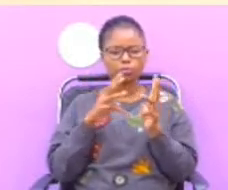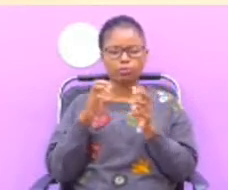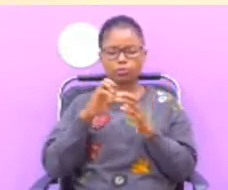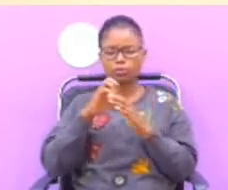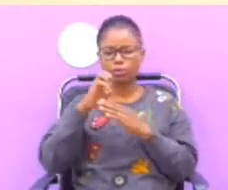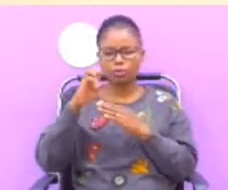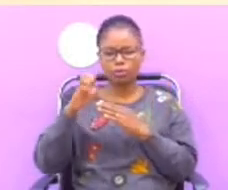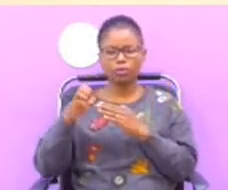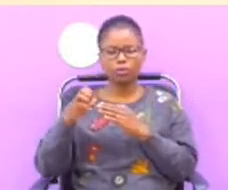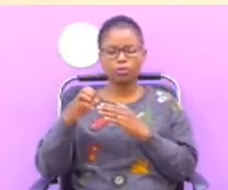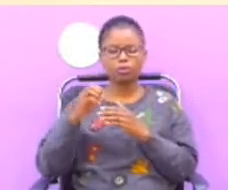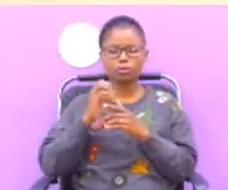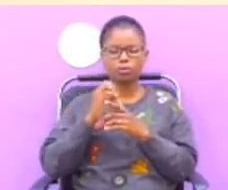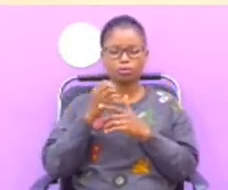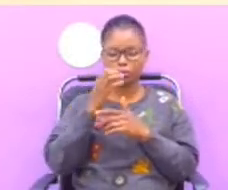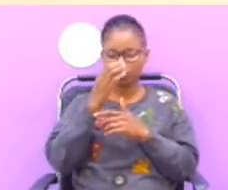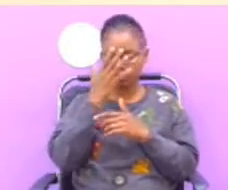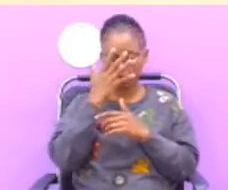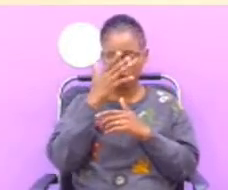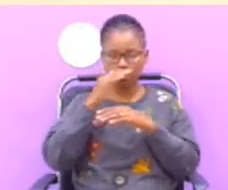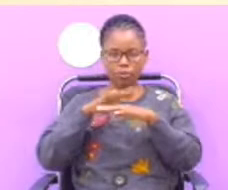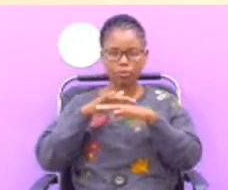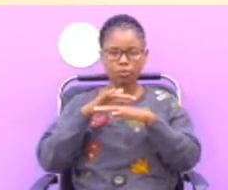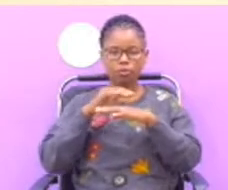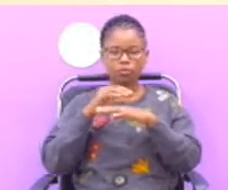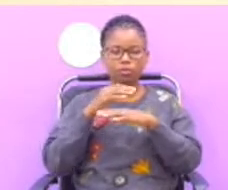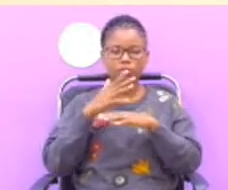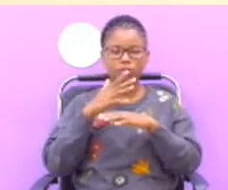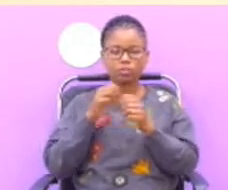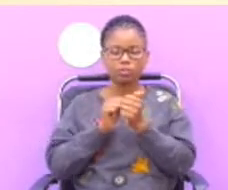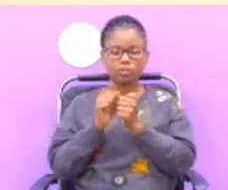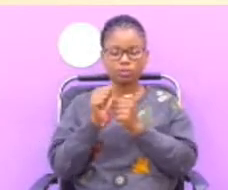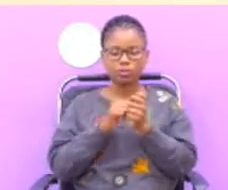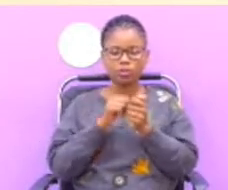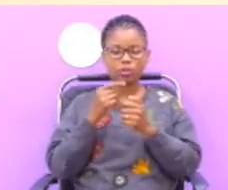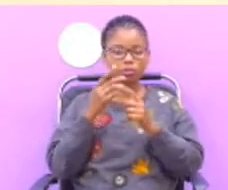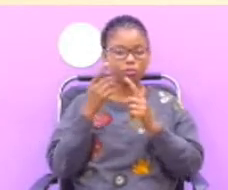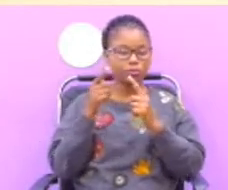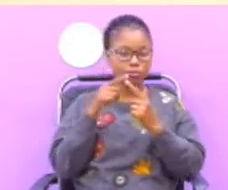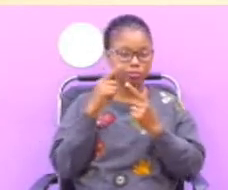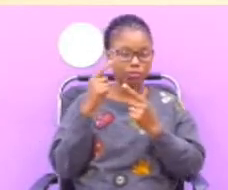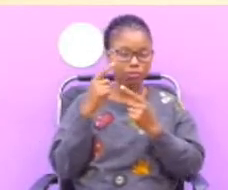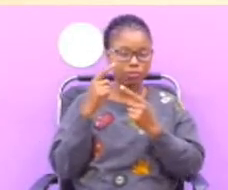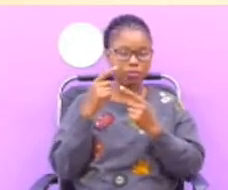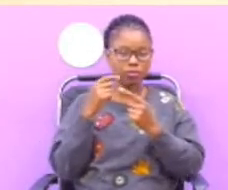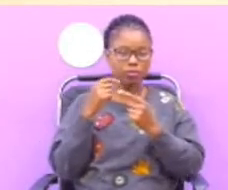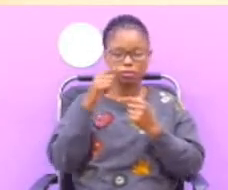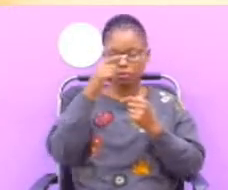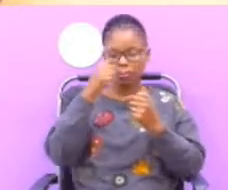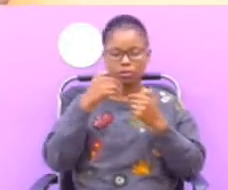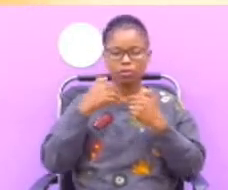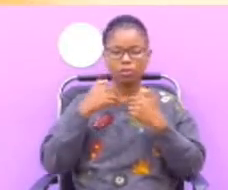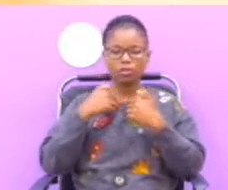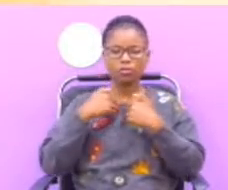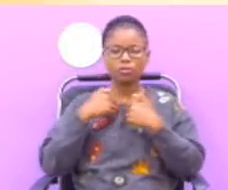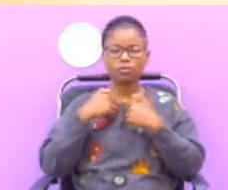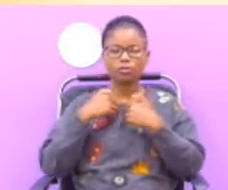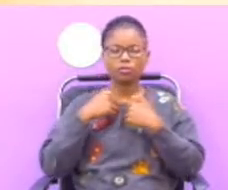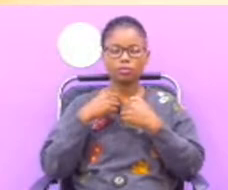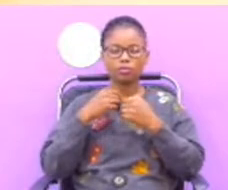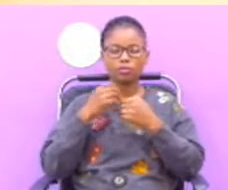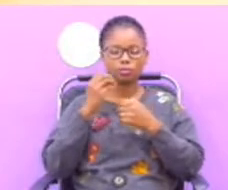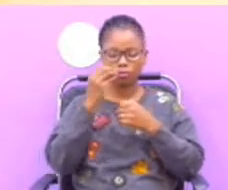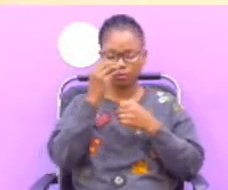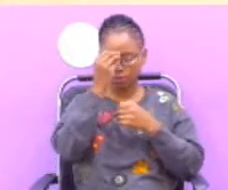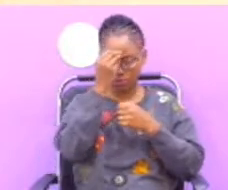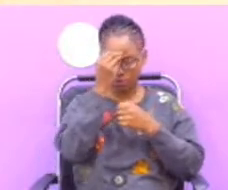rwa kũnũha rũke rũkũhutie rũkũharaganie rũkũnine tondũ nĩ ũkorirwo na mathũgũta nĩ ũkorirwo na